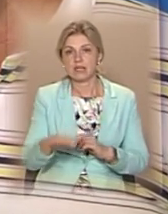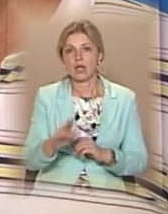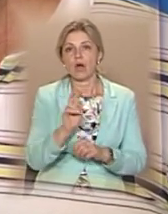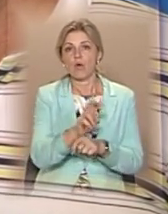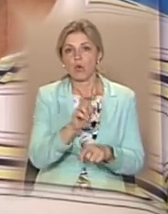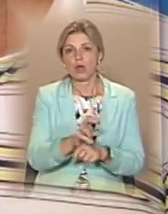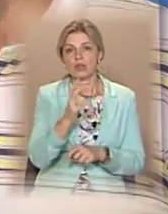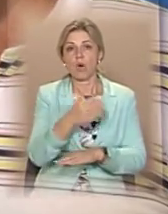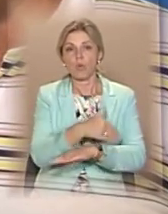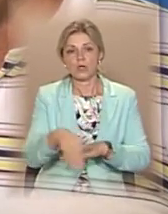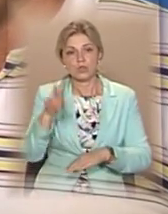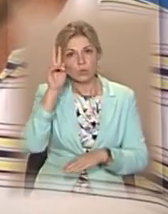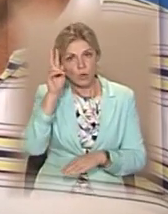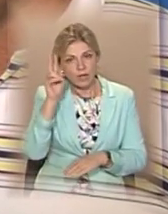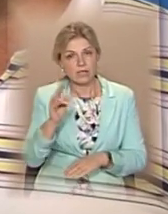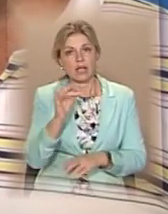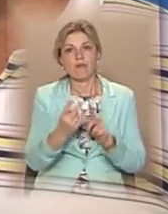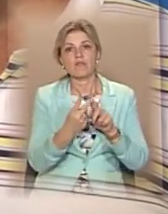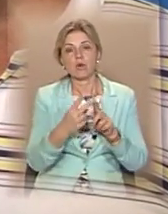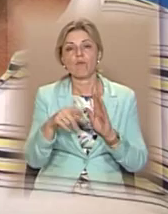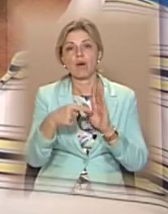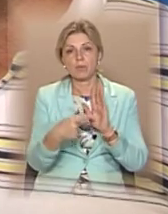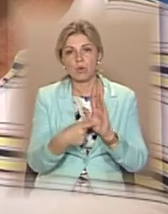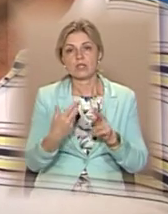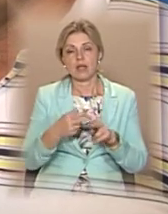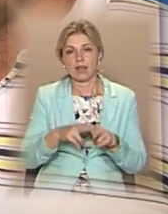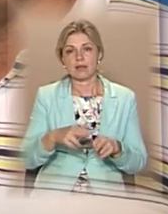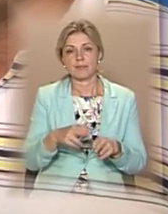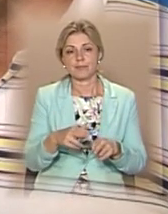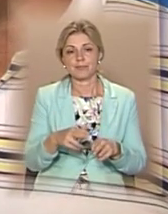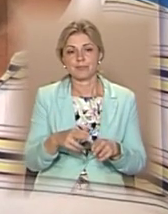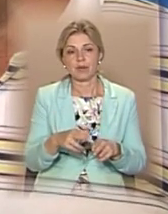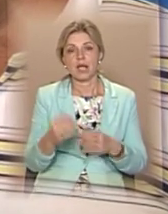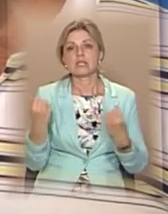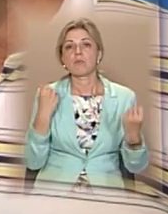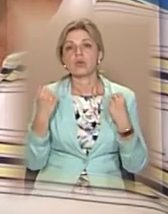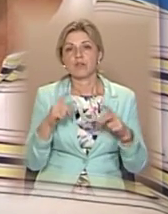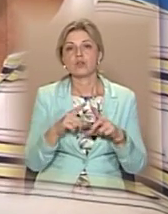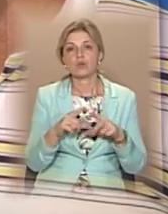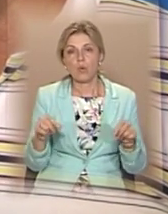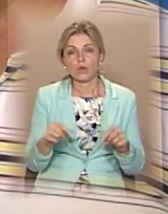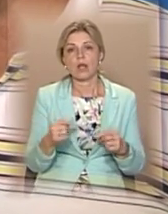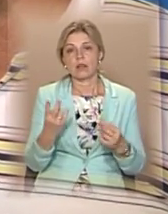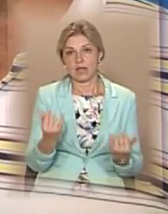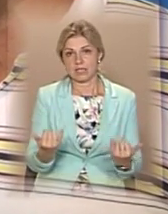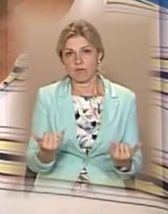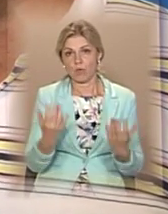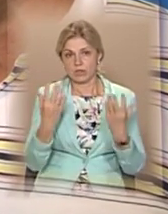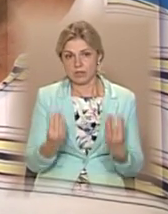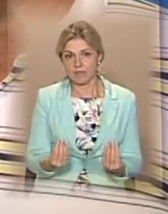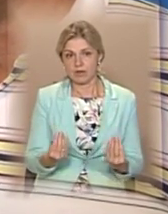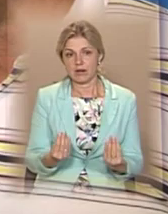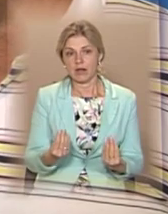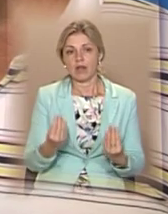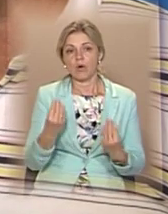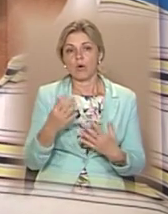на вулицю в туалет. Друге питання – це наші спортивні школи, які на сьогоднішній день на